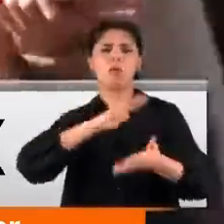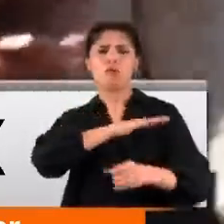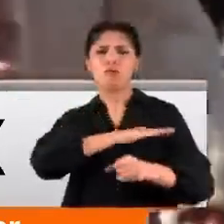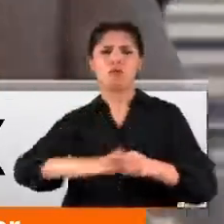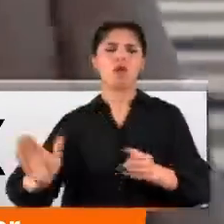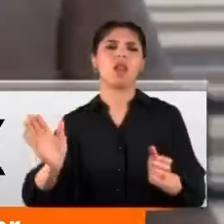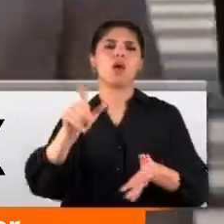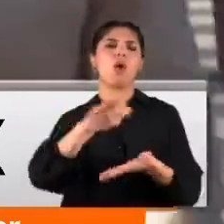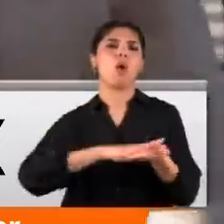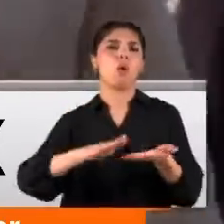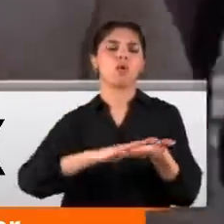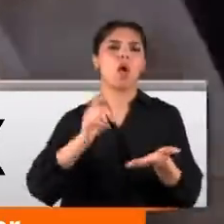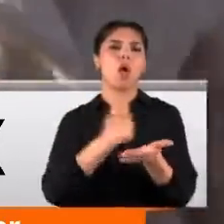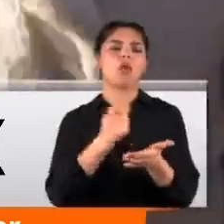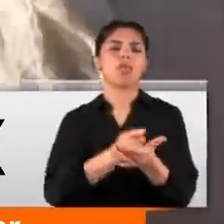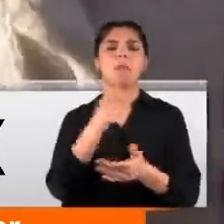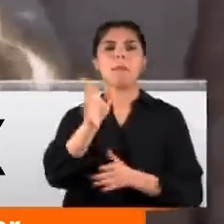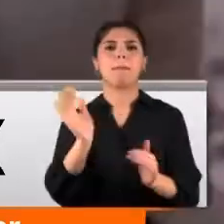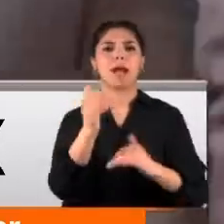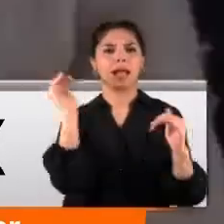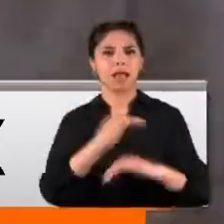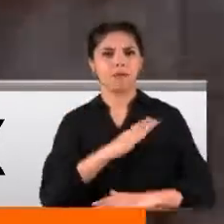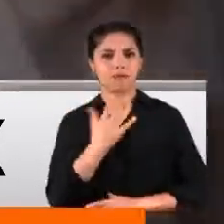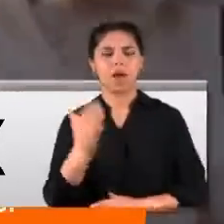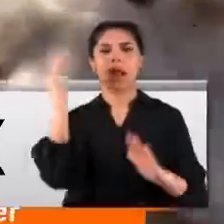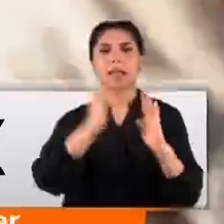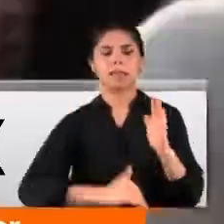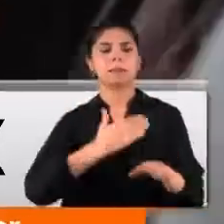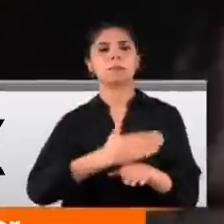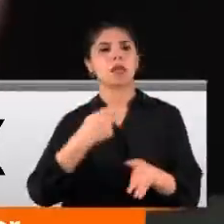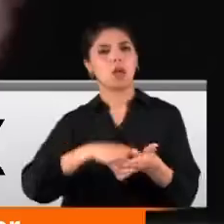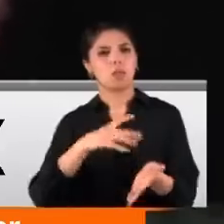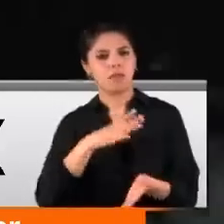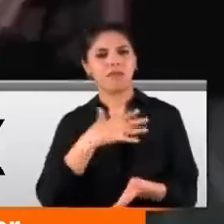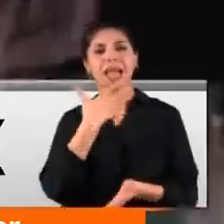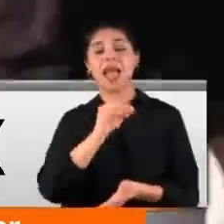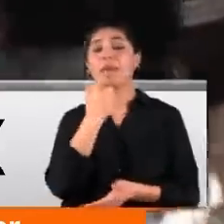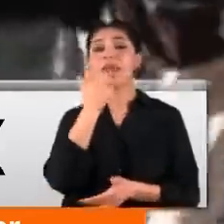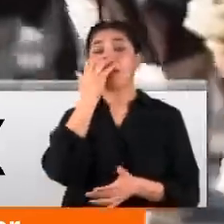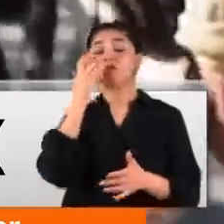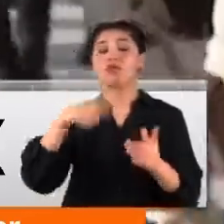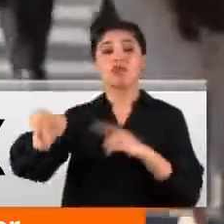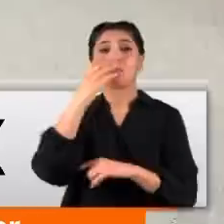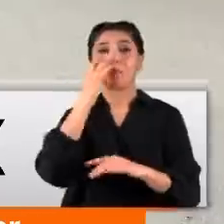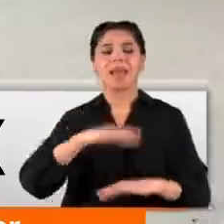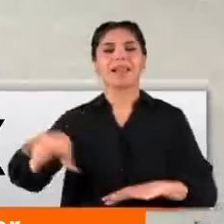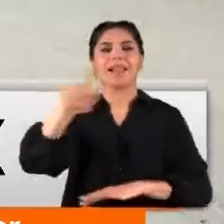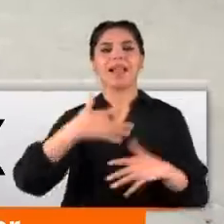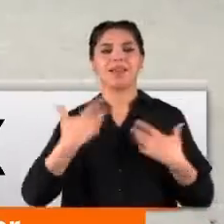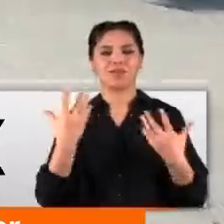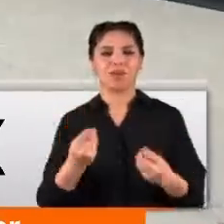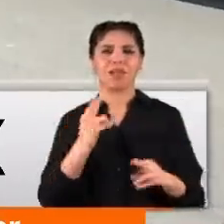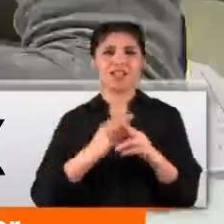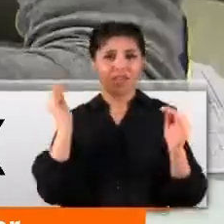paketi geliyor. Peşin ödeme, indirim ve taksit seçenekleri de olacak. Müjde, emeklilikte yaşa takılanları da heyecanlandırdı. Bir an önce